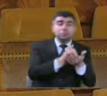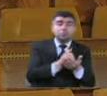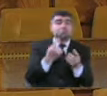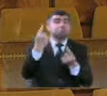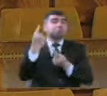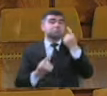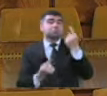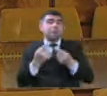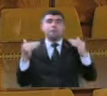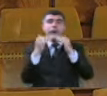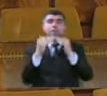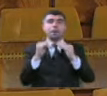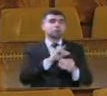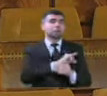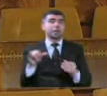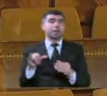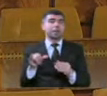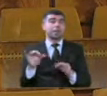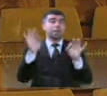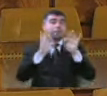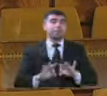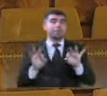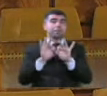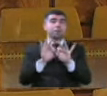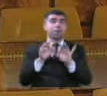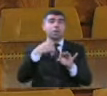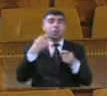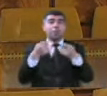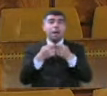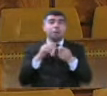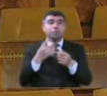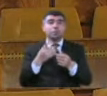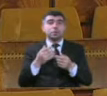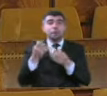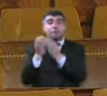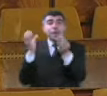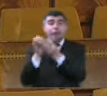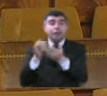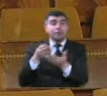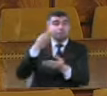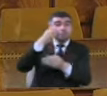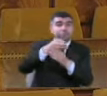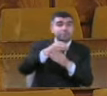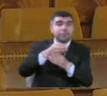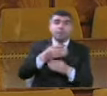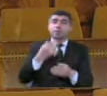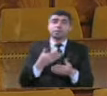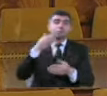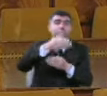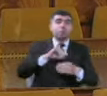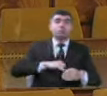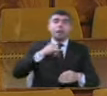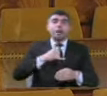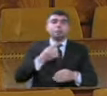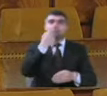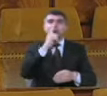كيوقف كتوقف هذه الحافله هنا كنسببوا في الهدر المدرسي واللي كنبغيو حنا نحاربوه اليوم، ولا سيما في الفئه